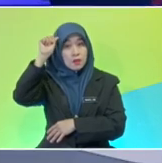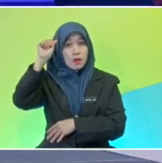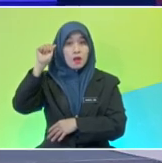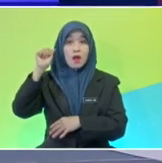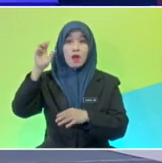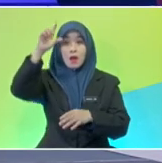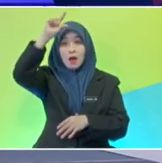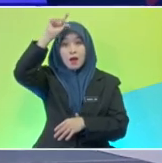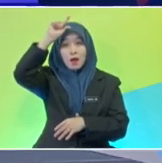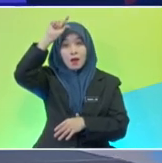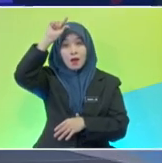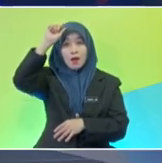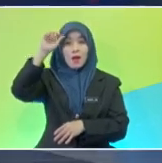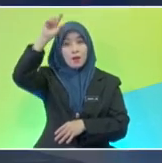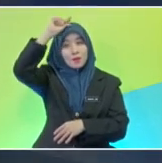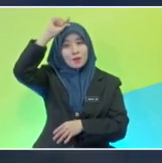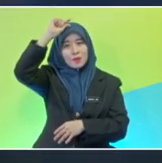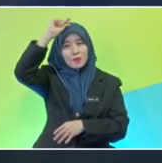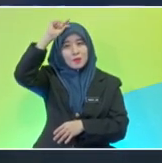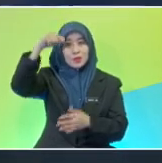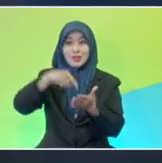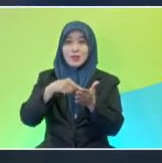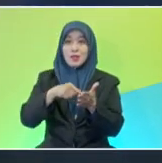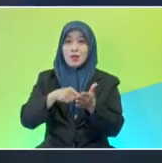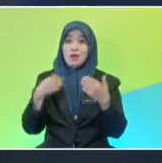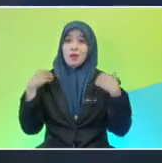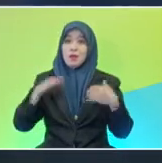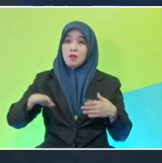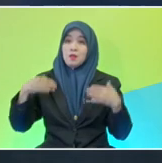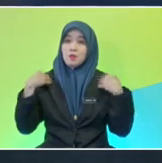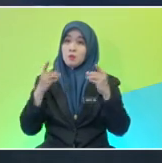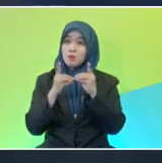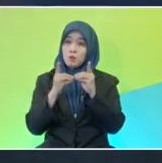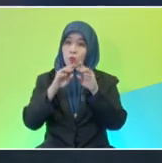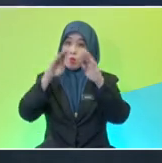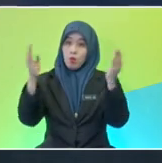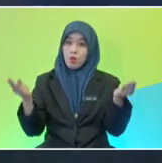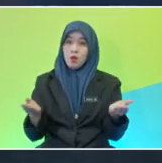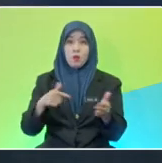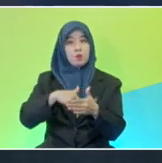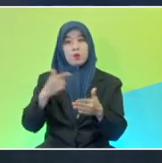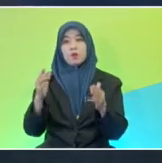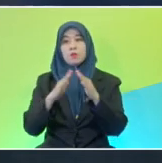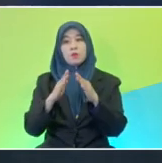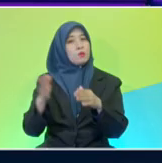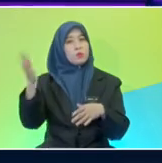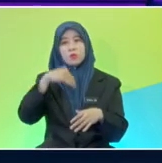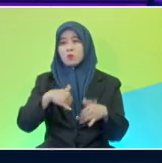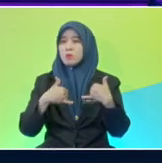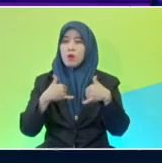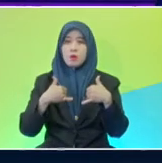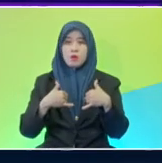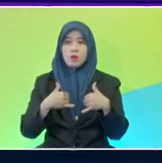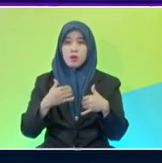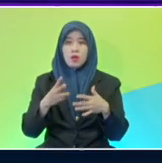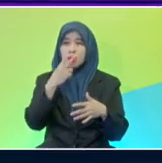Alam! Alam, Alam! Alam, ha. Alam! Ni, ni. Adik ada jumpa bola tadi dekat luar rumah. Ya. Jomlah kita main, Alam. Eh, tak